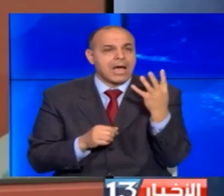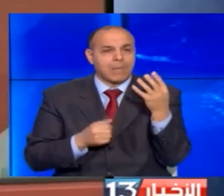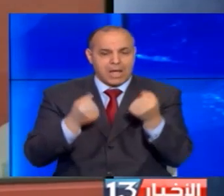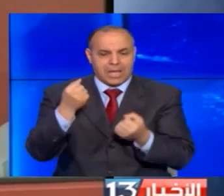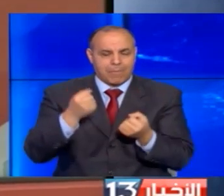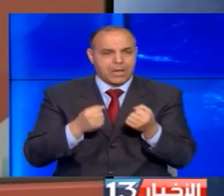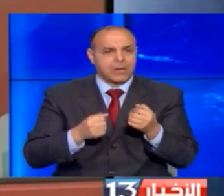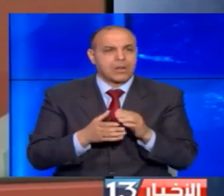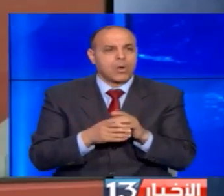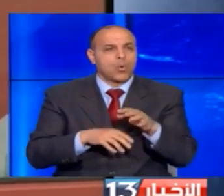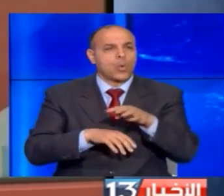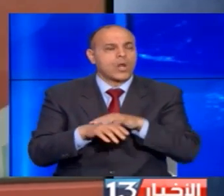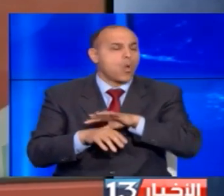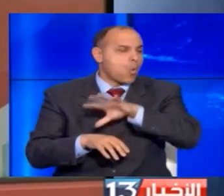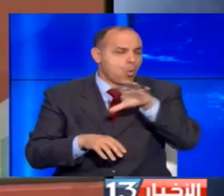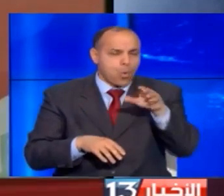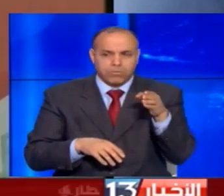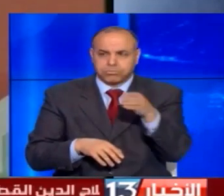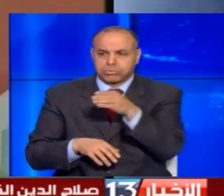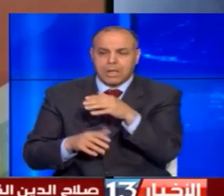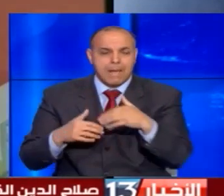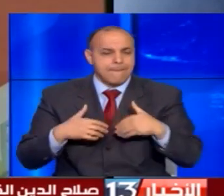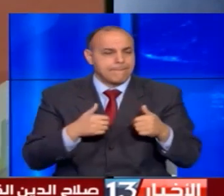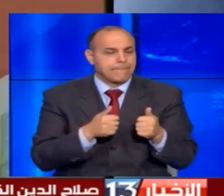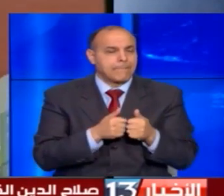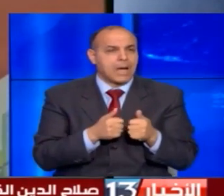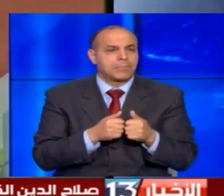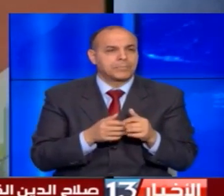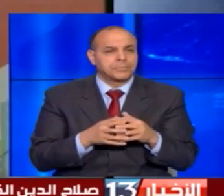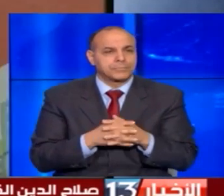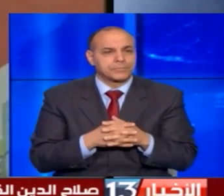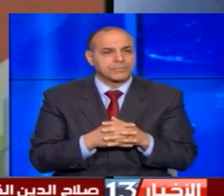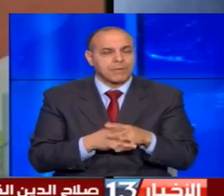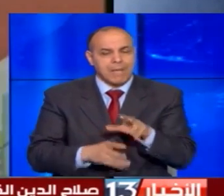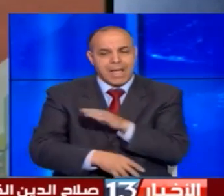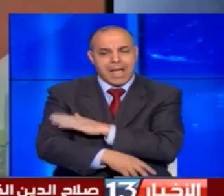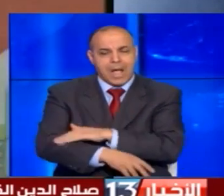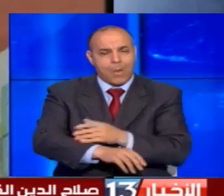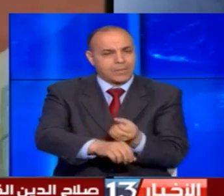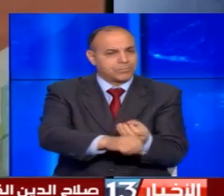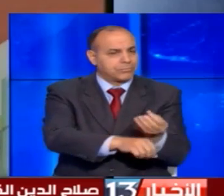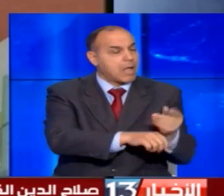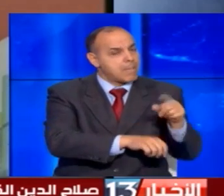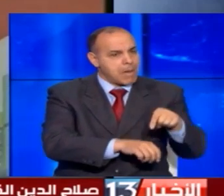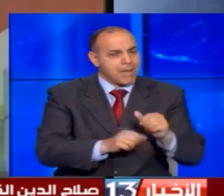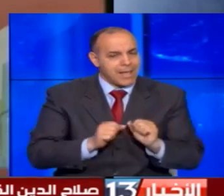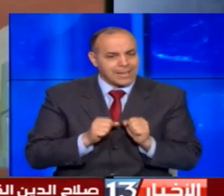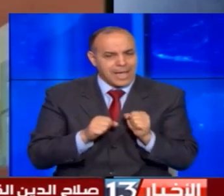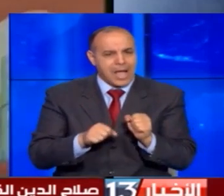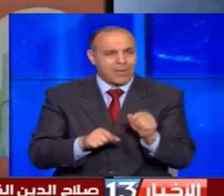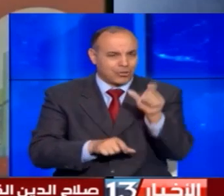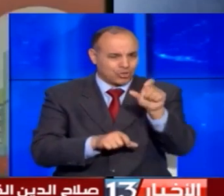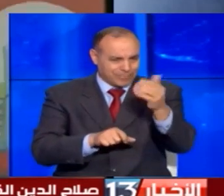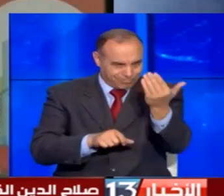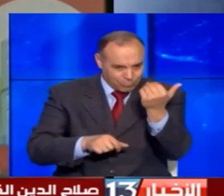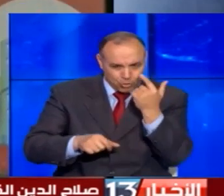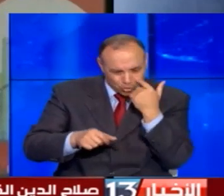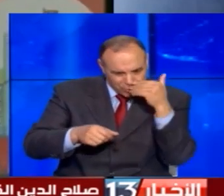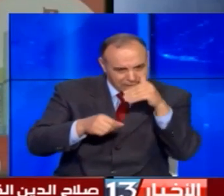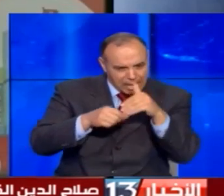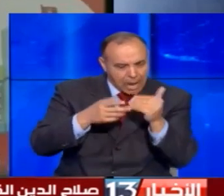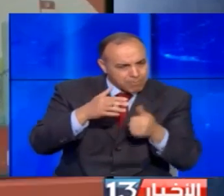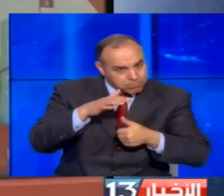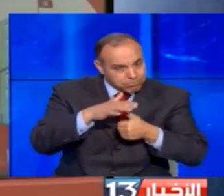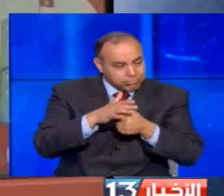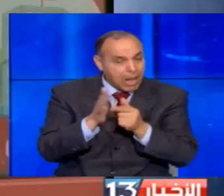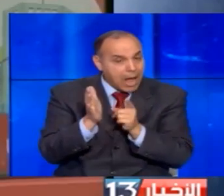يدوروا في الولاية كلية معاهم فما أعوان تاع تحسيس اللي هما باش يحاولوا يحسوا المواطنين